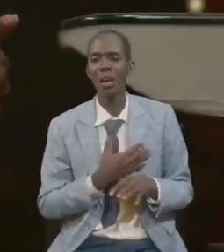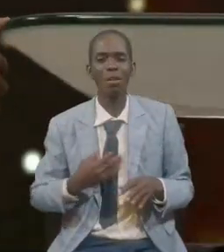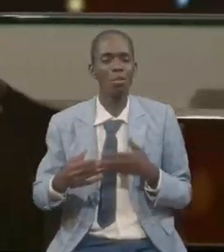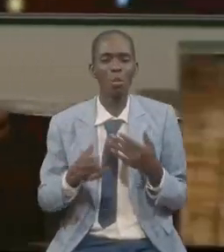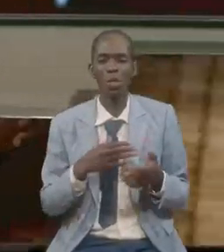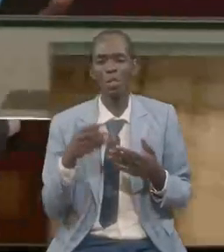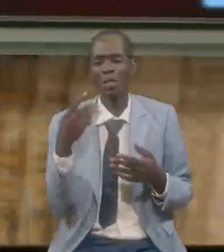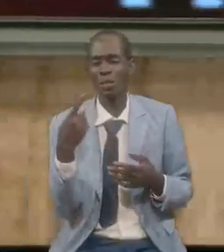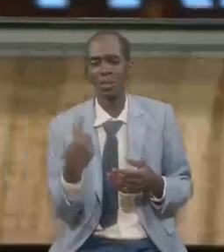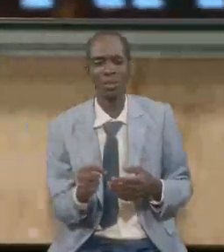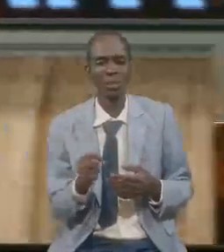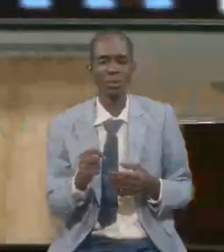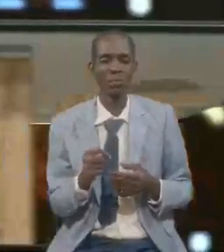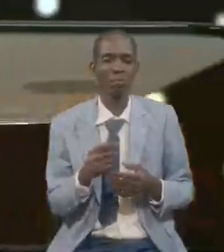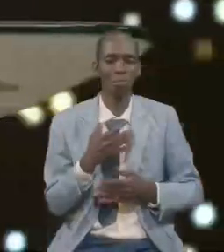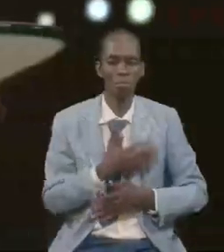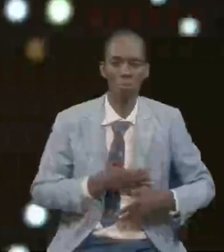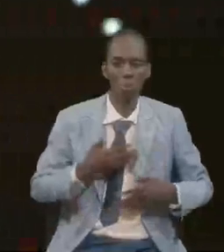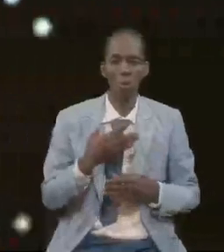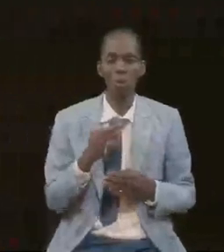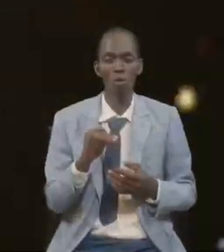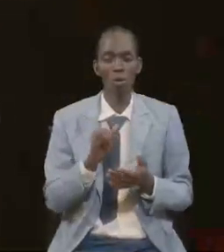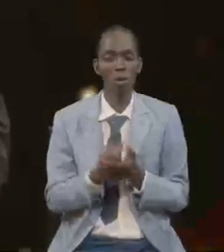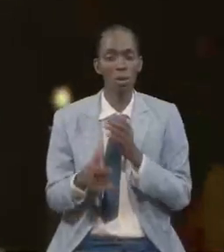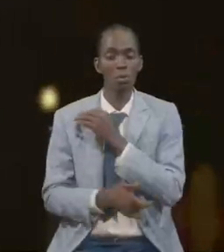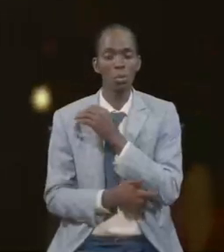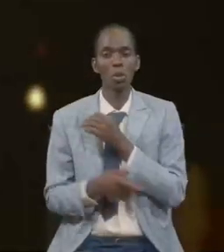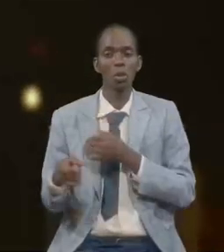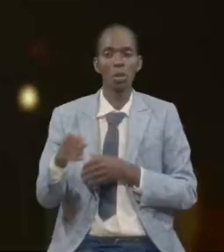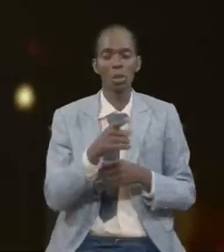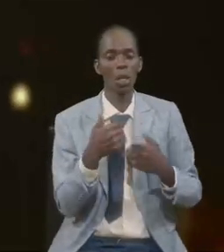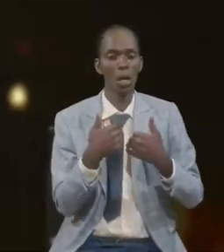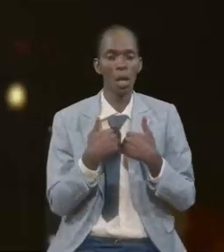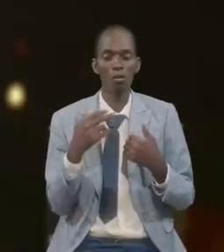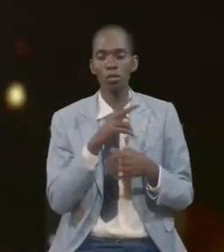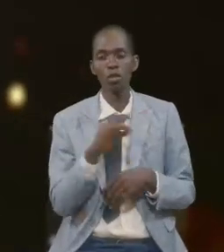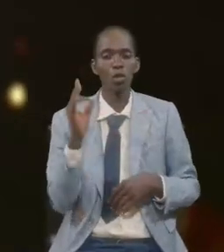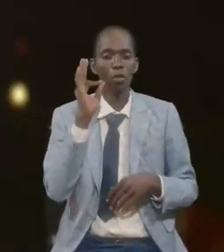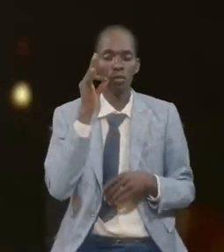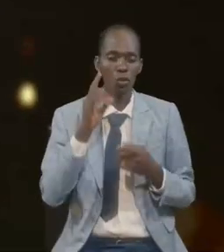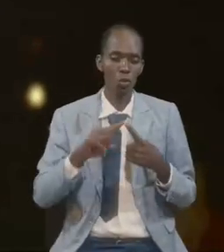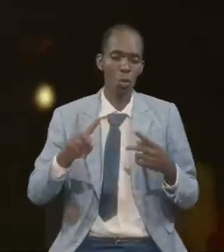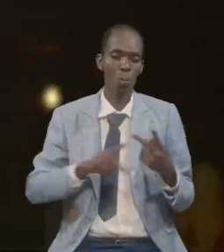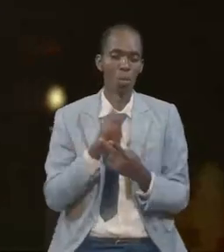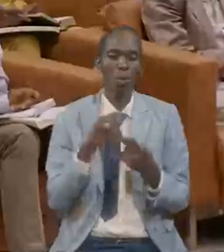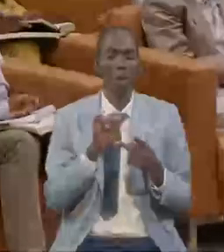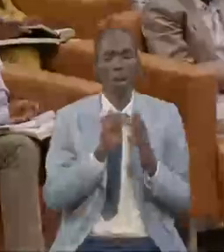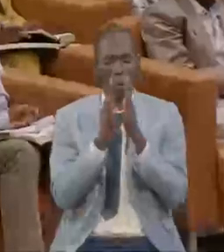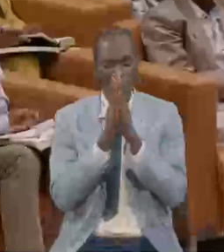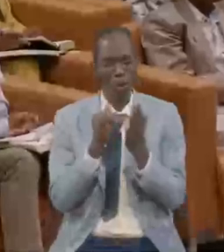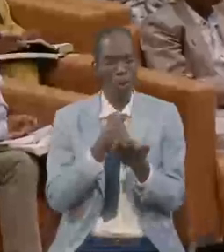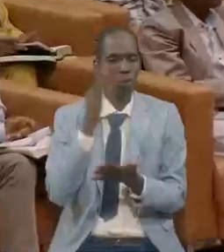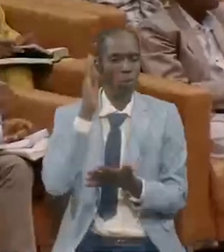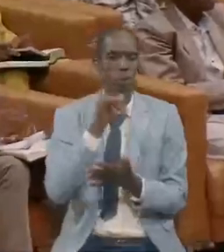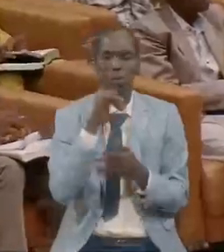de cette tentation, ils ne portent pas de fruits à maturité. Je prie que cela ne